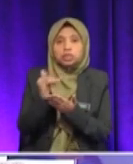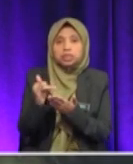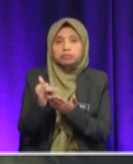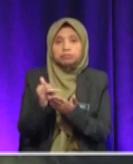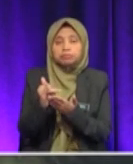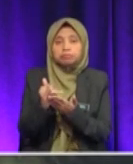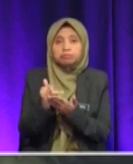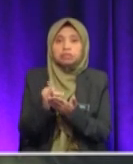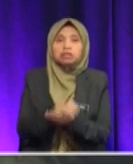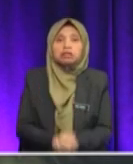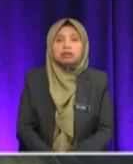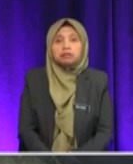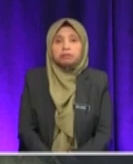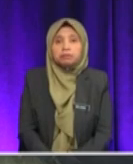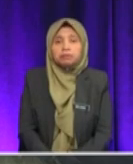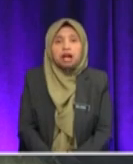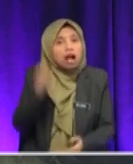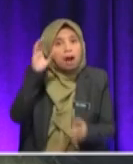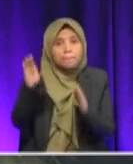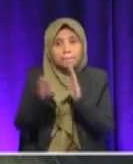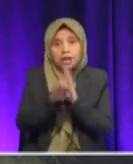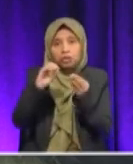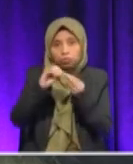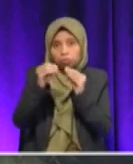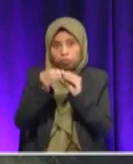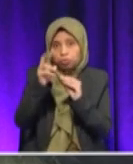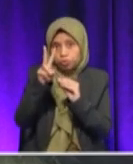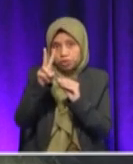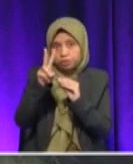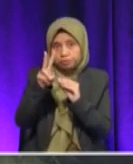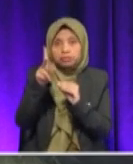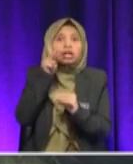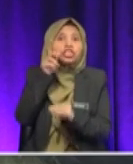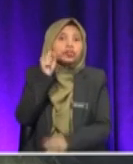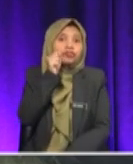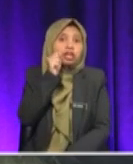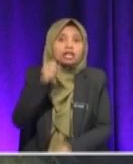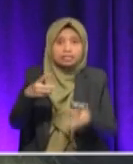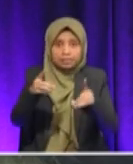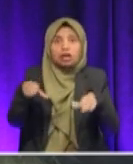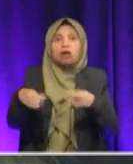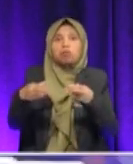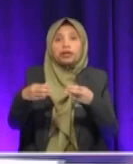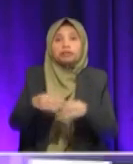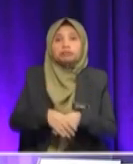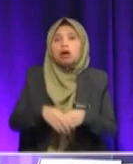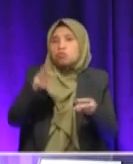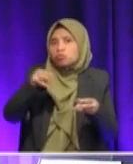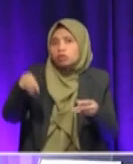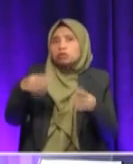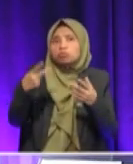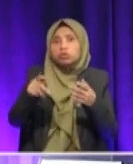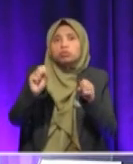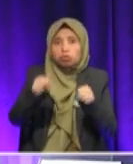kan True Skate dengan info yang kedua kicikku saya coba Ki ini dia